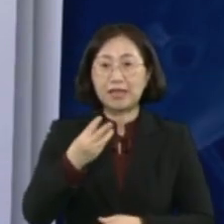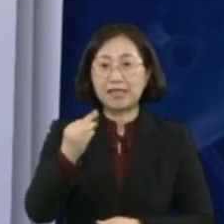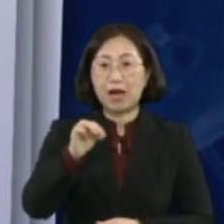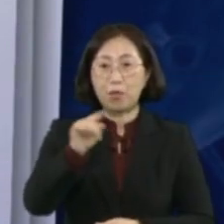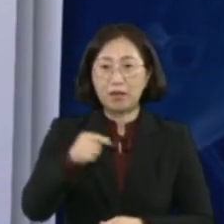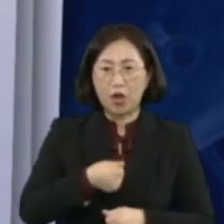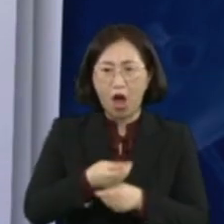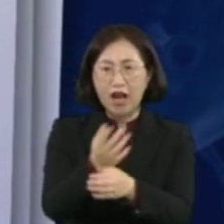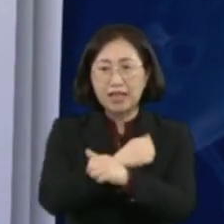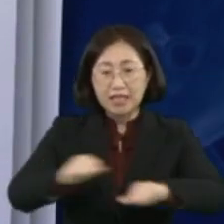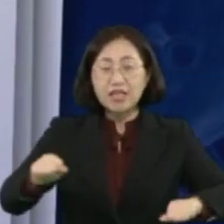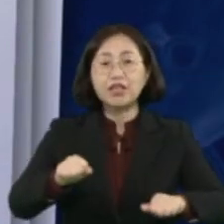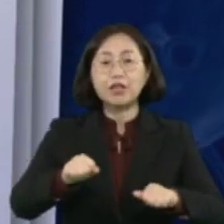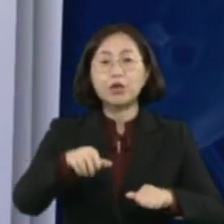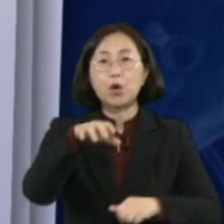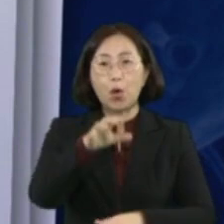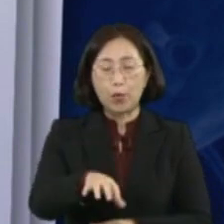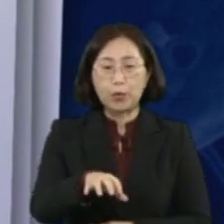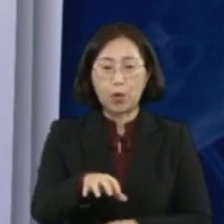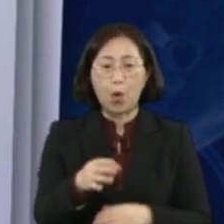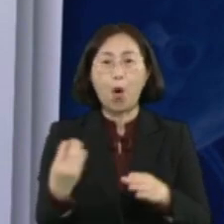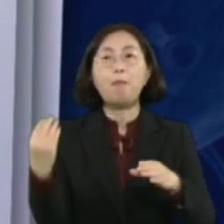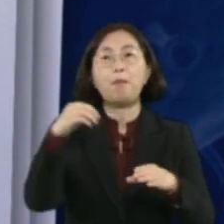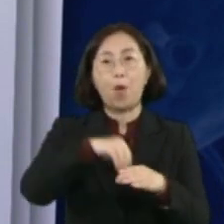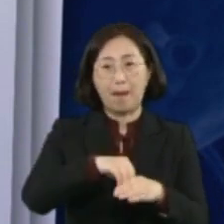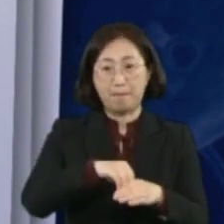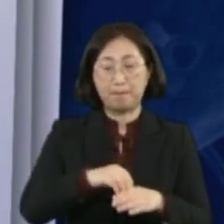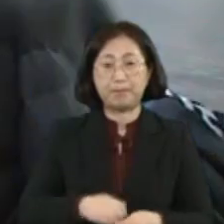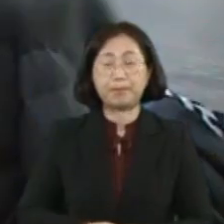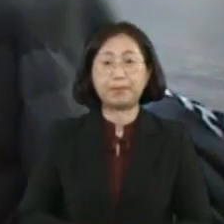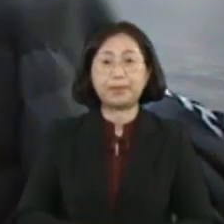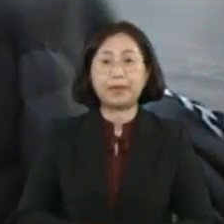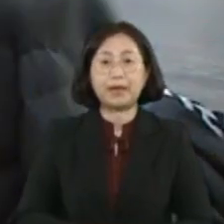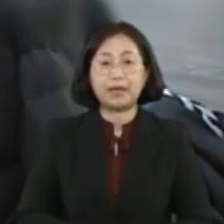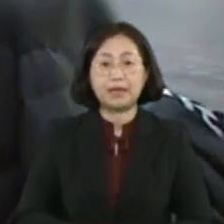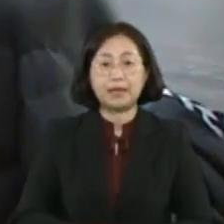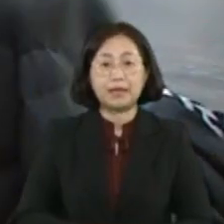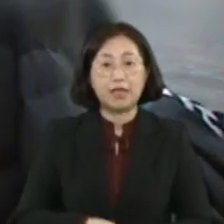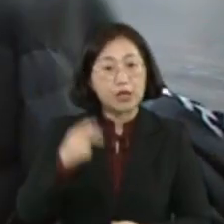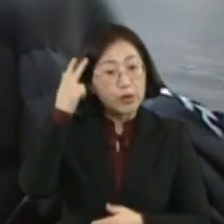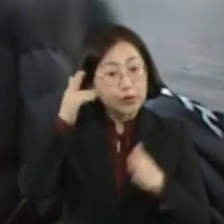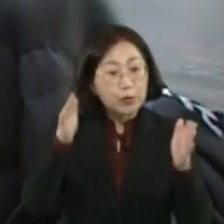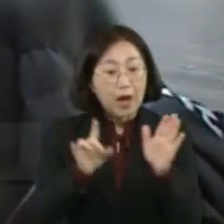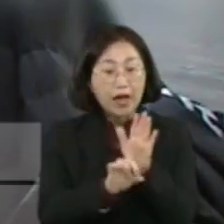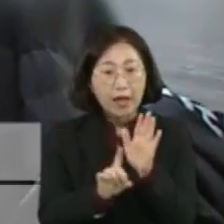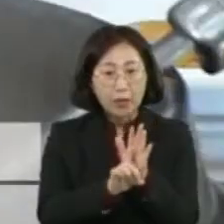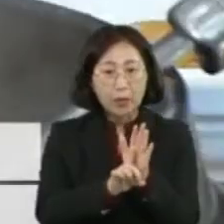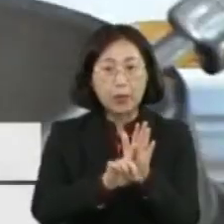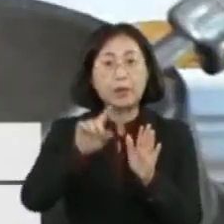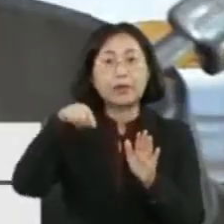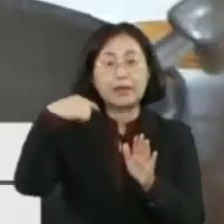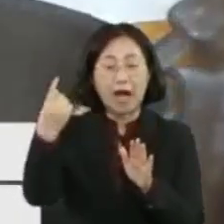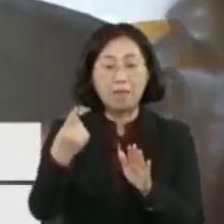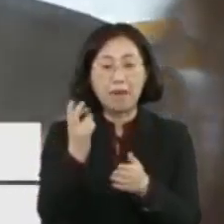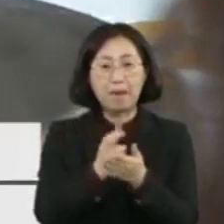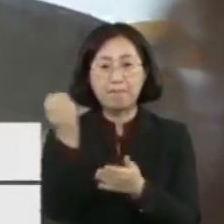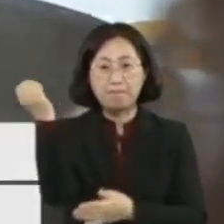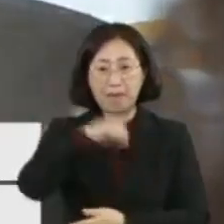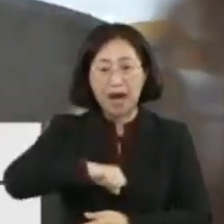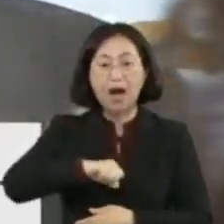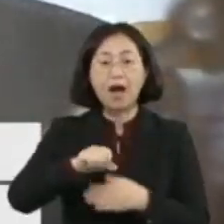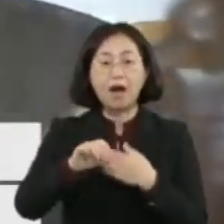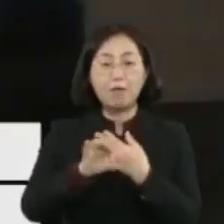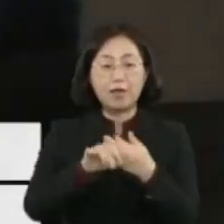이상 대규모 점포도 새롭게 방역패스 적용을 받습니다. 일주일간 계도기간을 거치게 되며 위반 시